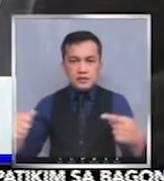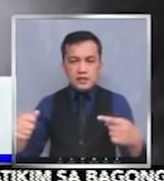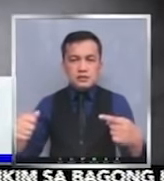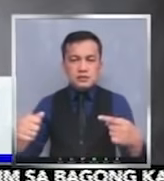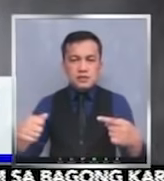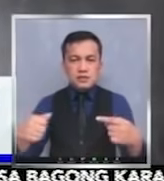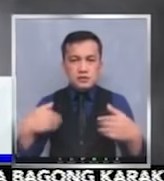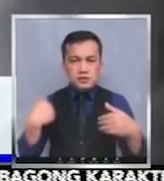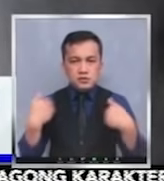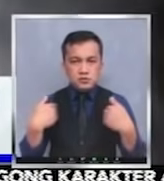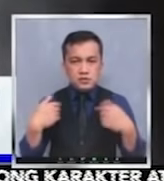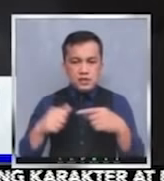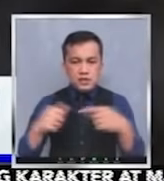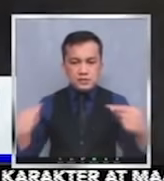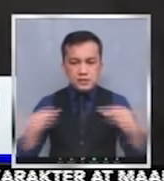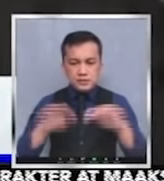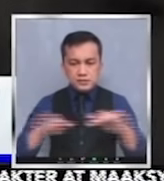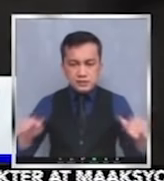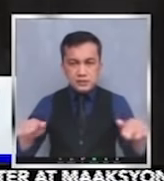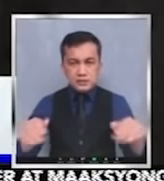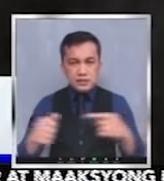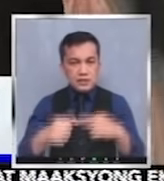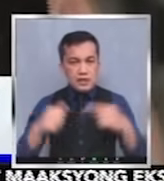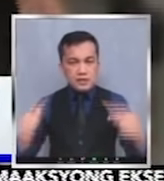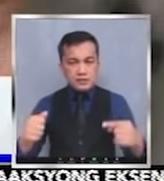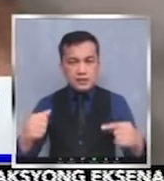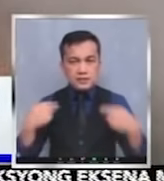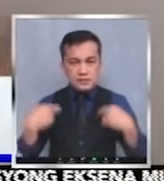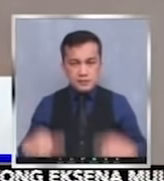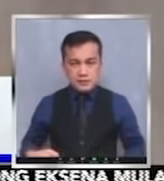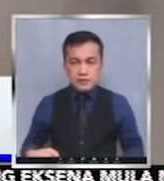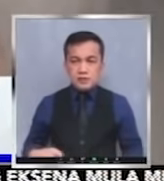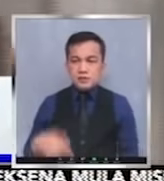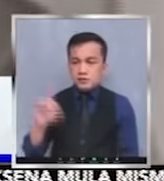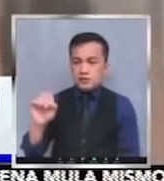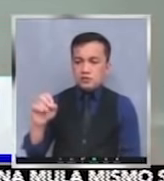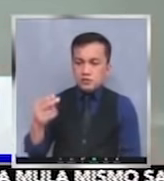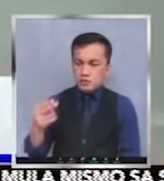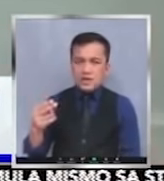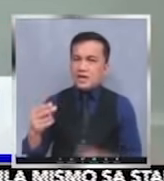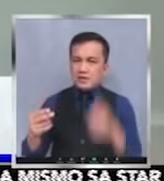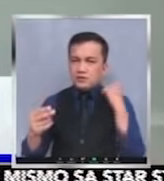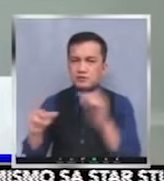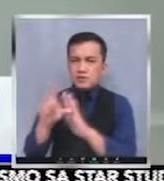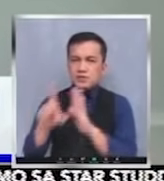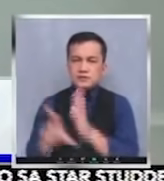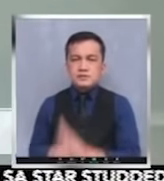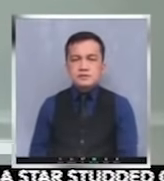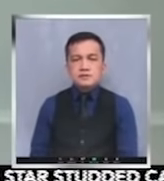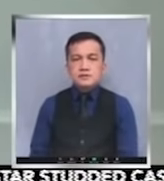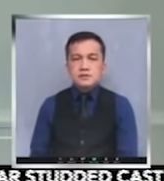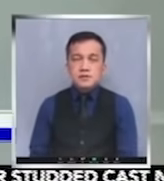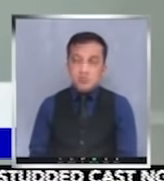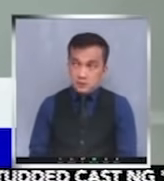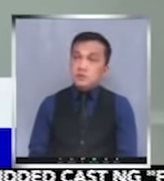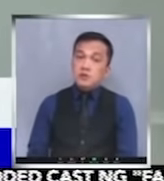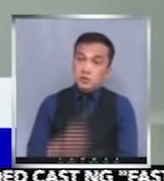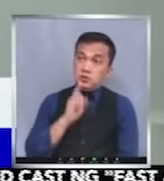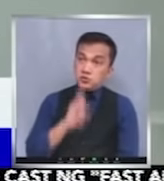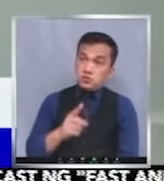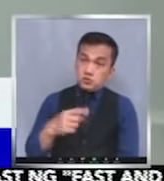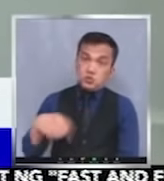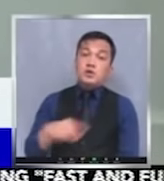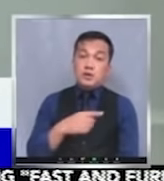anti-health. Mariin din ang pagtutol ng Department of Health sa panukalang batas. Talagang kami ay sumasangayon